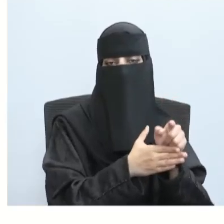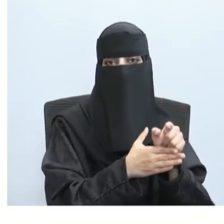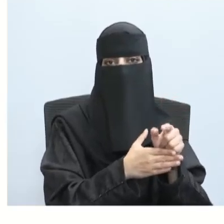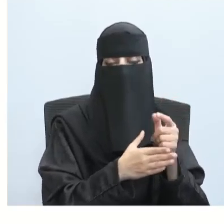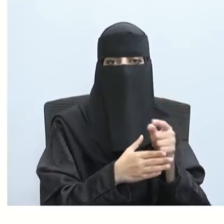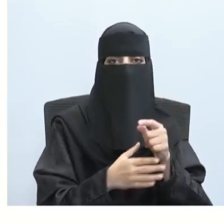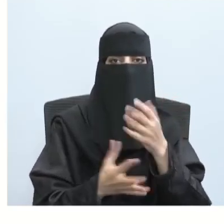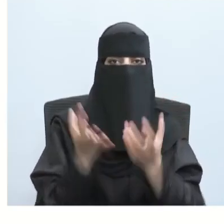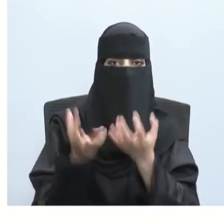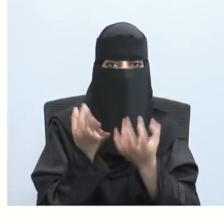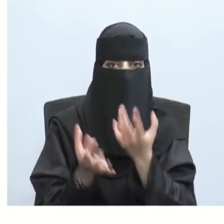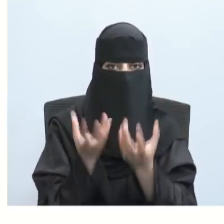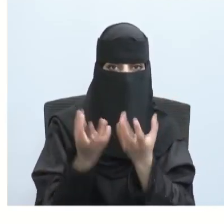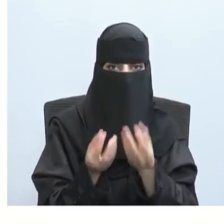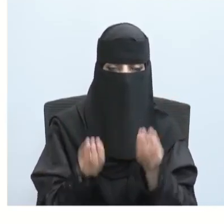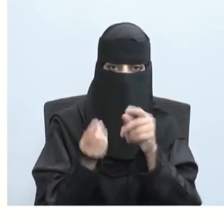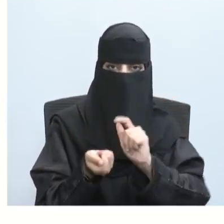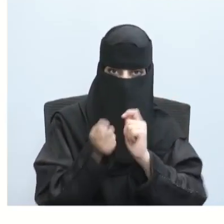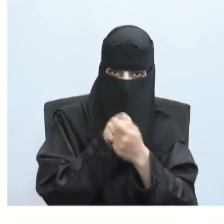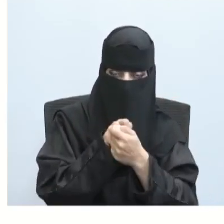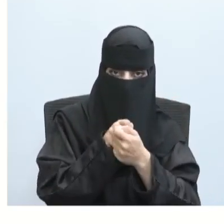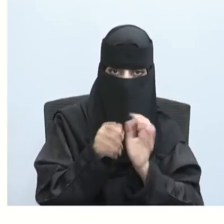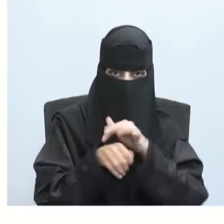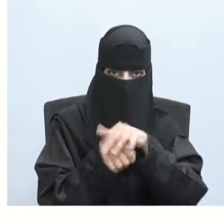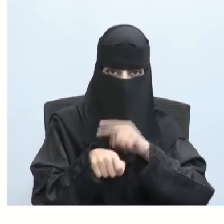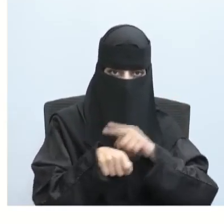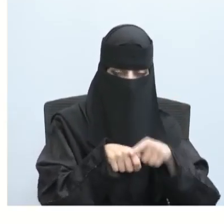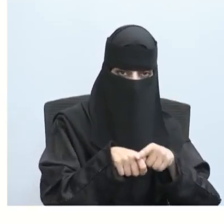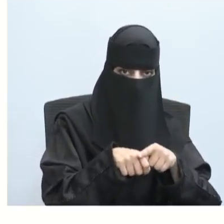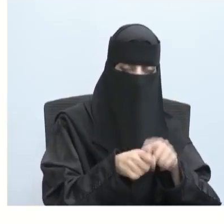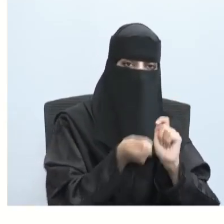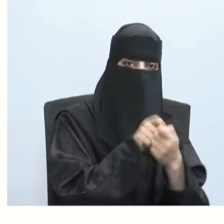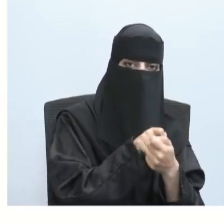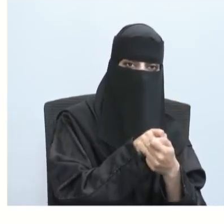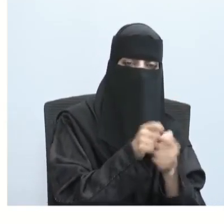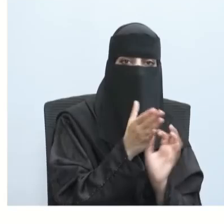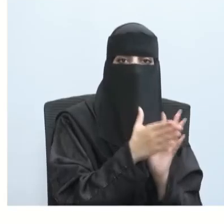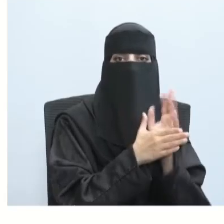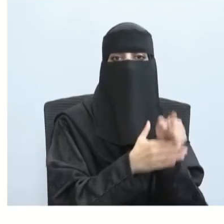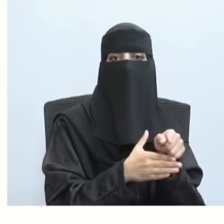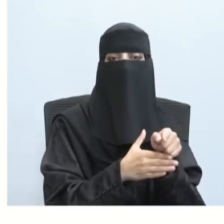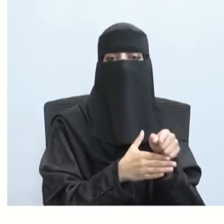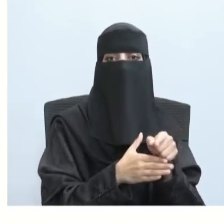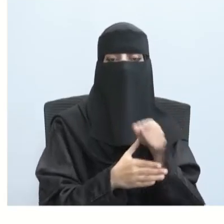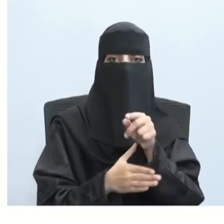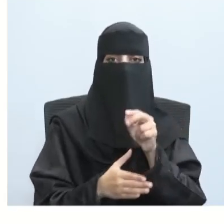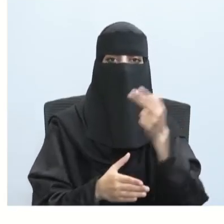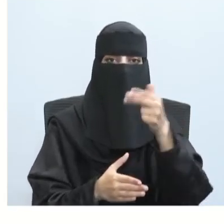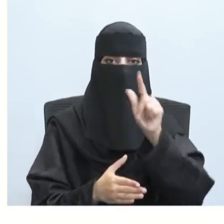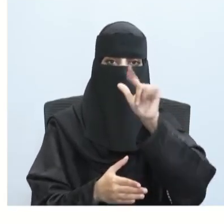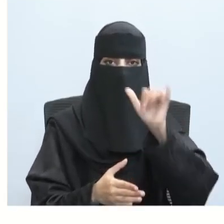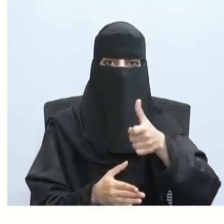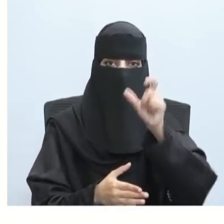فالغليان هو تحول السائل الى الحاله الغازيه اذا الغليان هو مفرده جديده